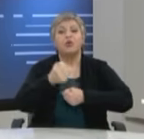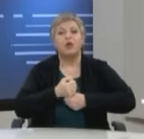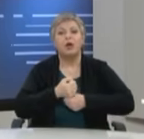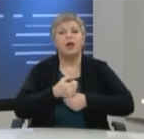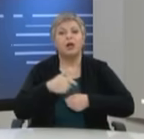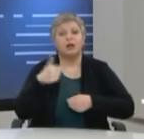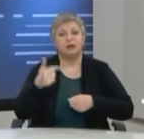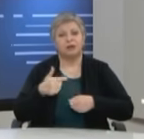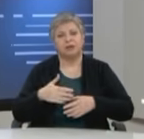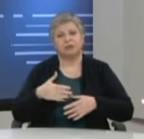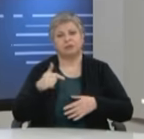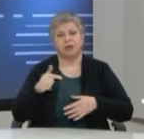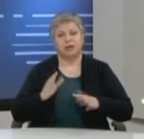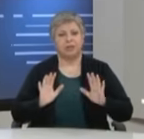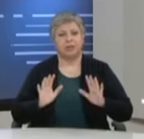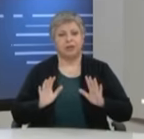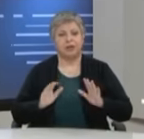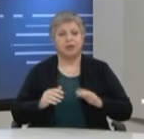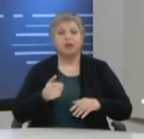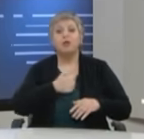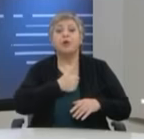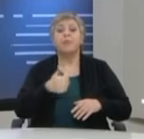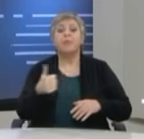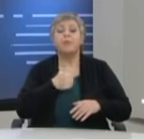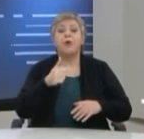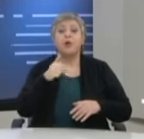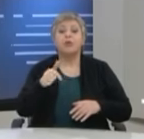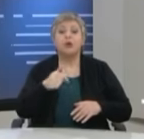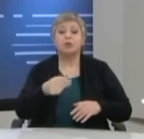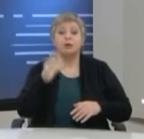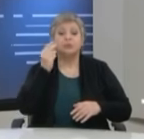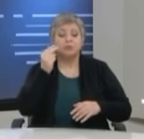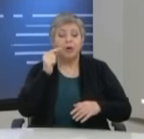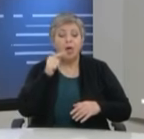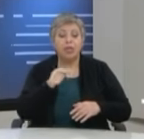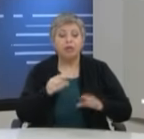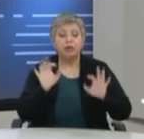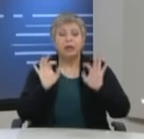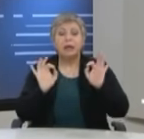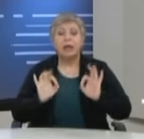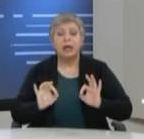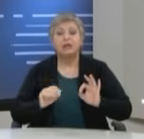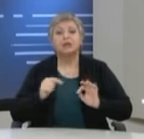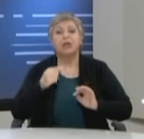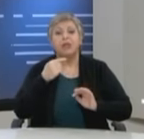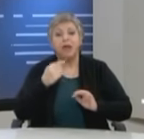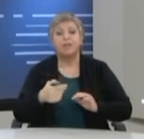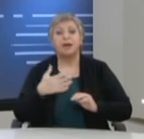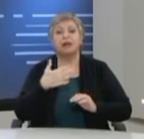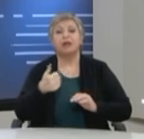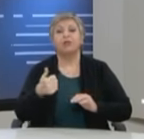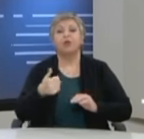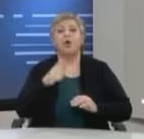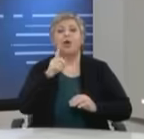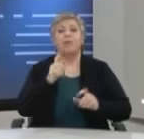οι κάτοικοί της θα ονομάζονται Σκέτο-Μακεδόνες και θα ομιλούν τη Μακεδονική. Συγχαρητήρια κύριε Τσίπρα, πρωτοτυπήσατε και